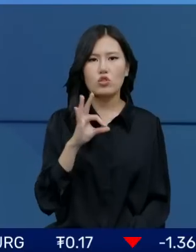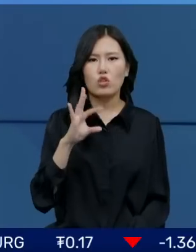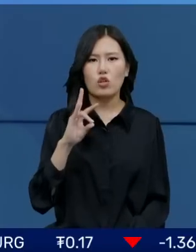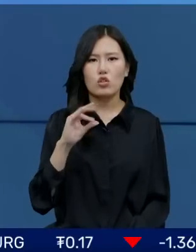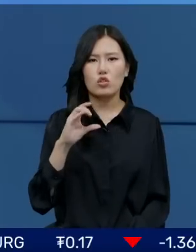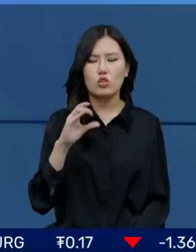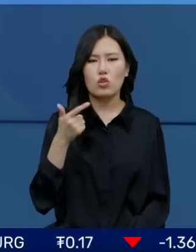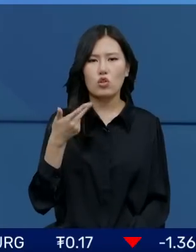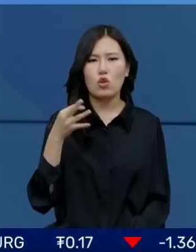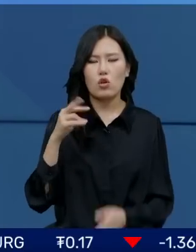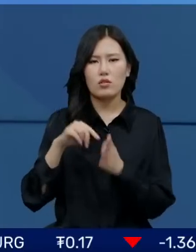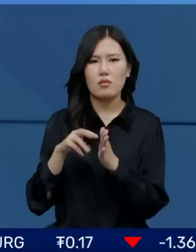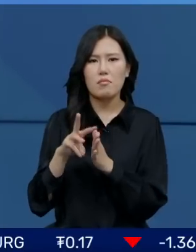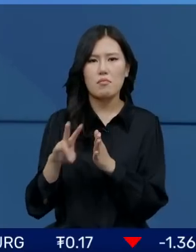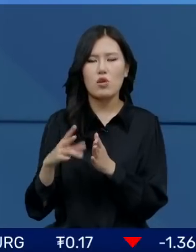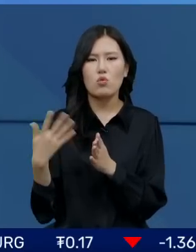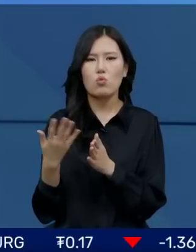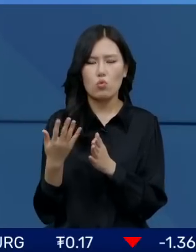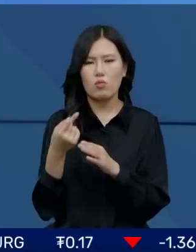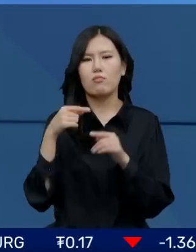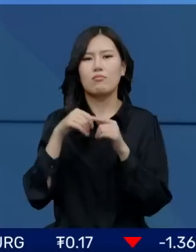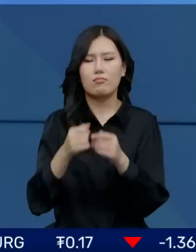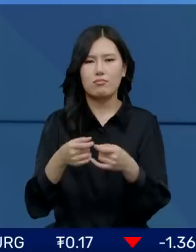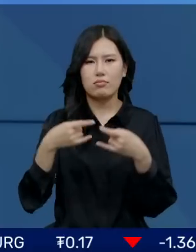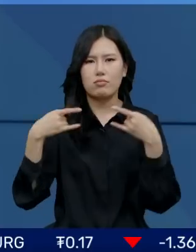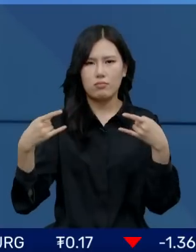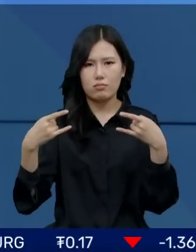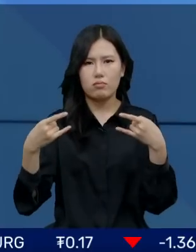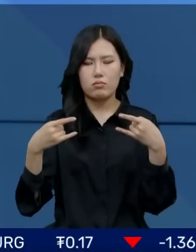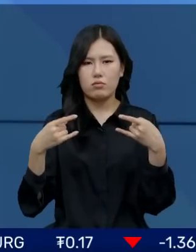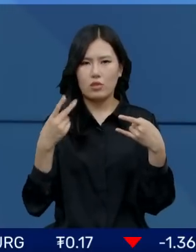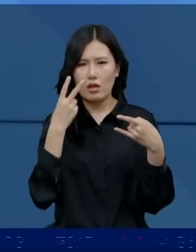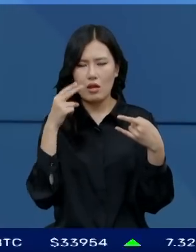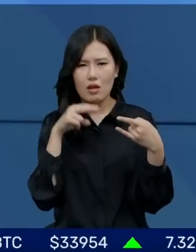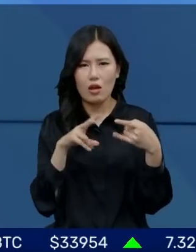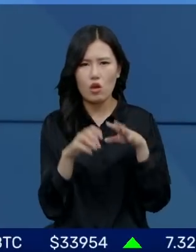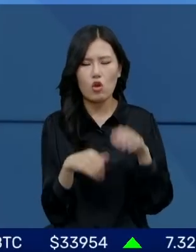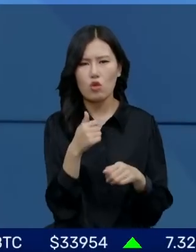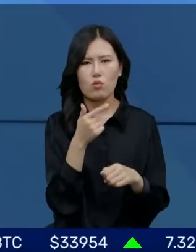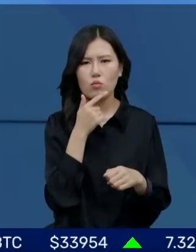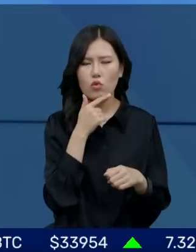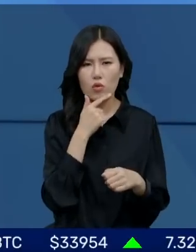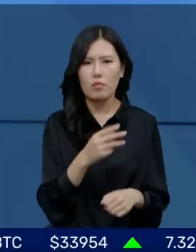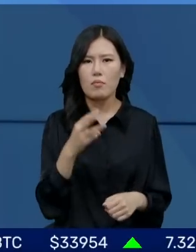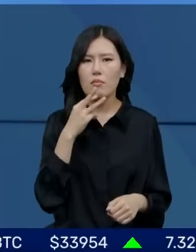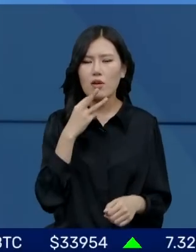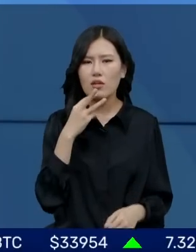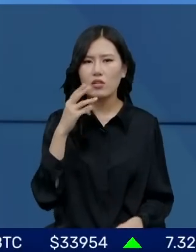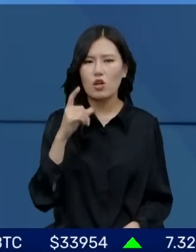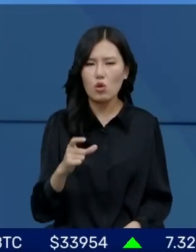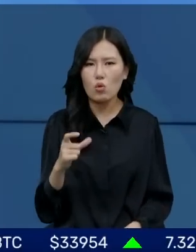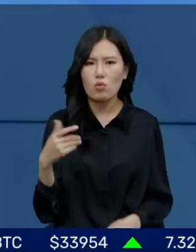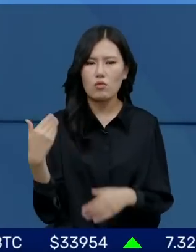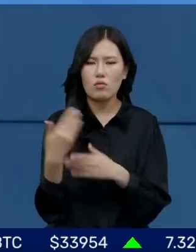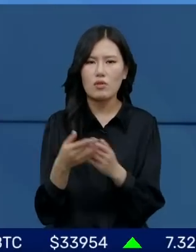нь дэд бүтцийн хувьд төөрдөг байшин хэлбрээр хийгдсэн хадлагаас бүрэн хамгаалагдсан бөгөөд мэдээлэгчийн их сурвалжийг заав шаардахгүй